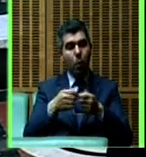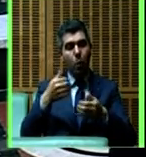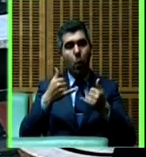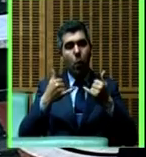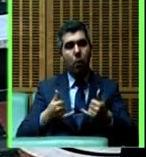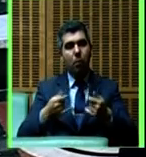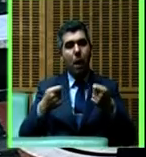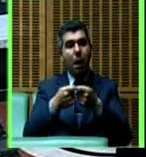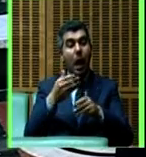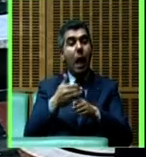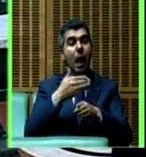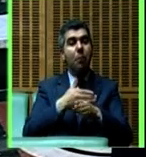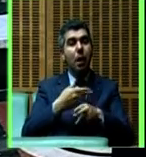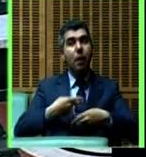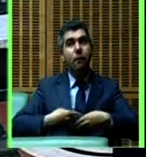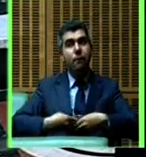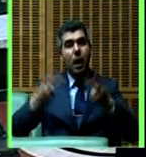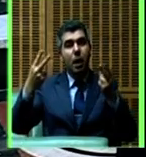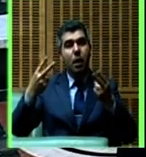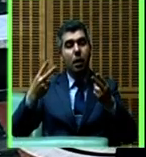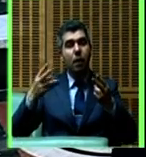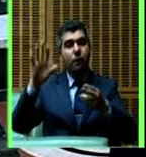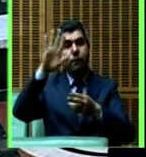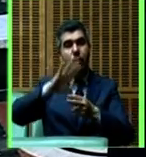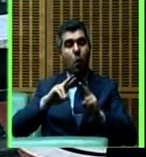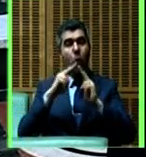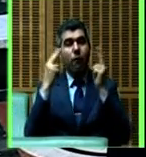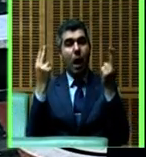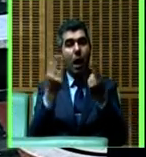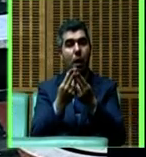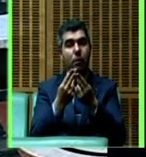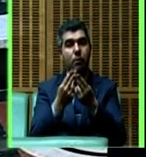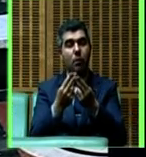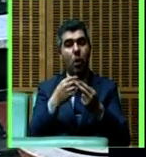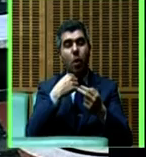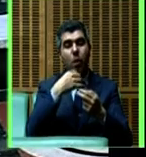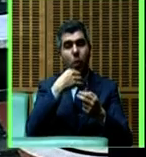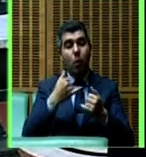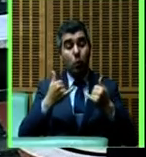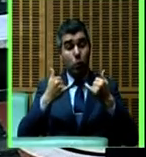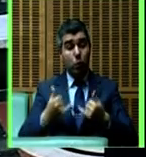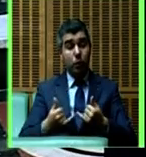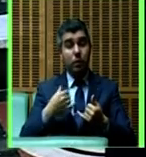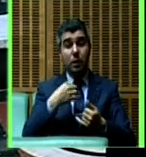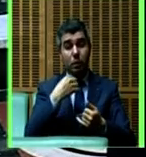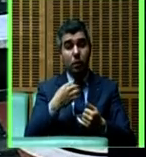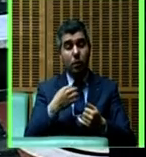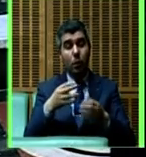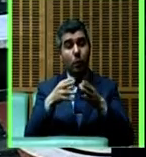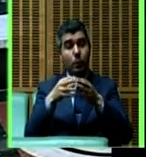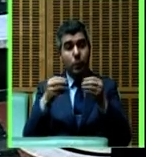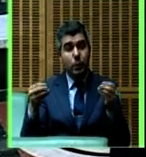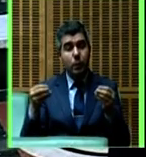يتم تصديره. وللعلم لحد الساعة لم نجد، وأؤكد على ذلك،